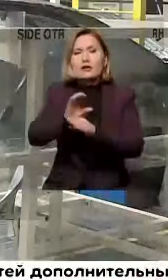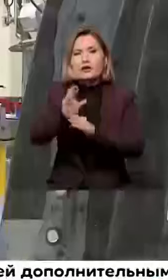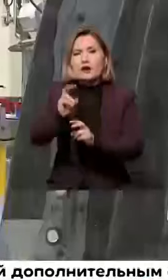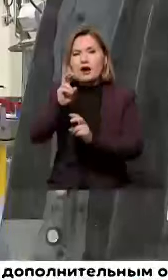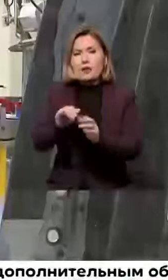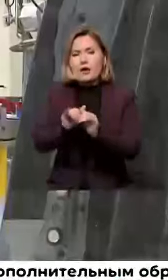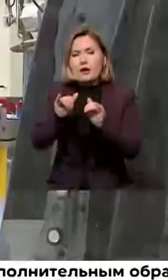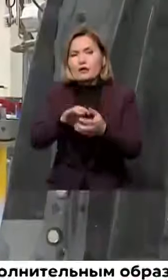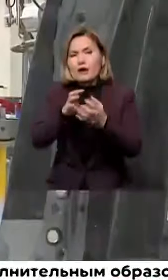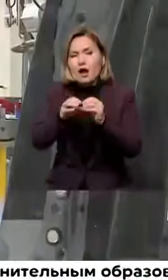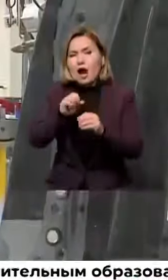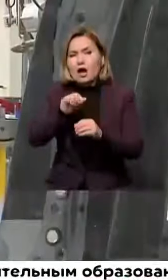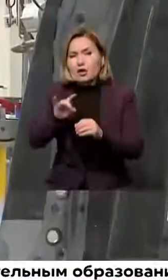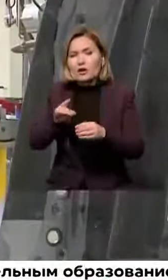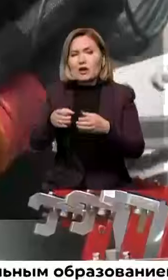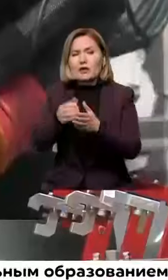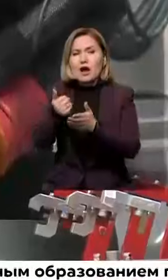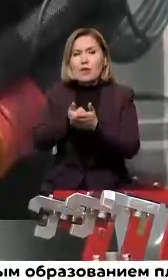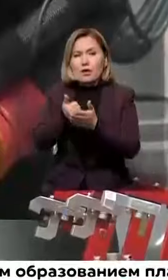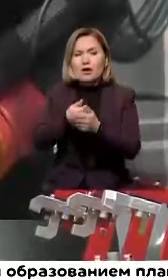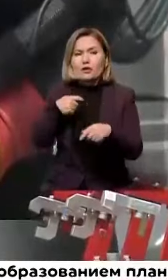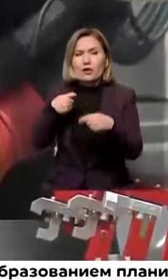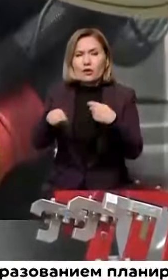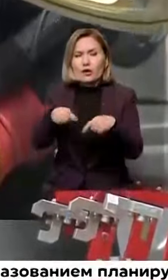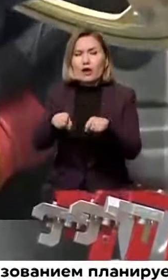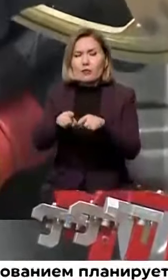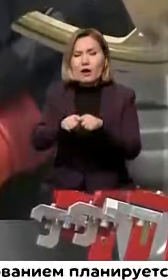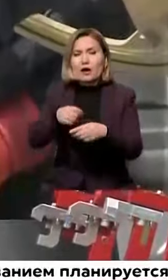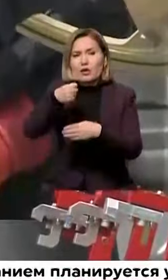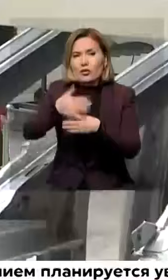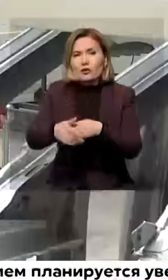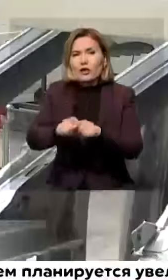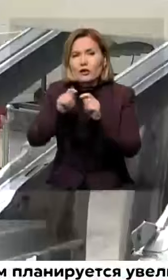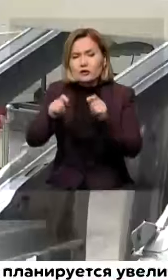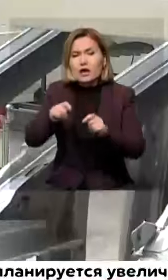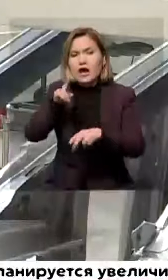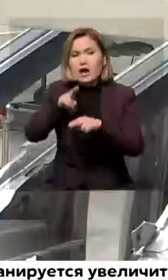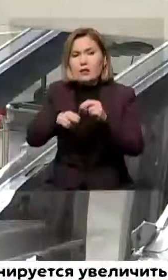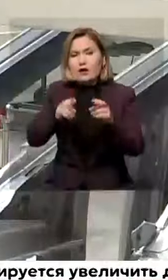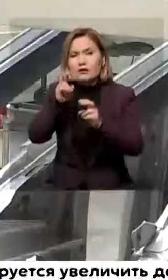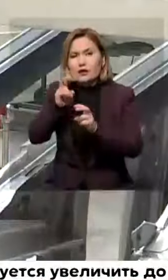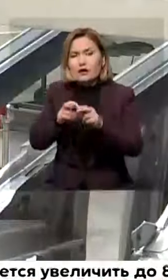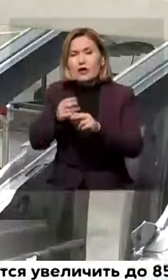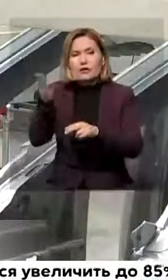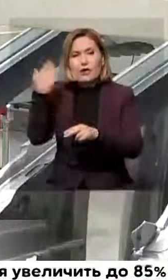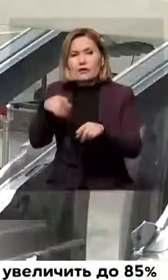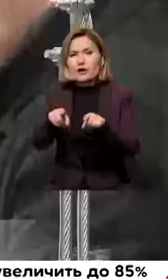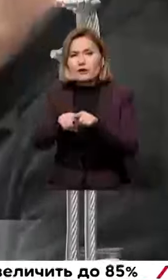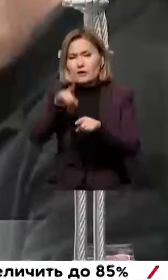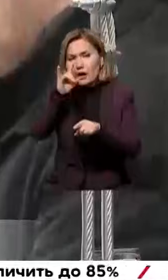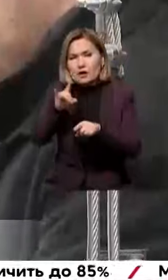жергіліктендіру мақсатында Алюр зауытында қосалқы бөлшектер өндіретін оқшаулау орталығы салынады. Мұндай кәсіпорын Қазақстанда бұрын-соңды